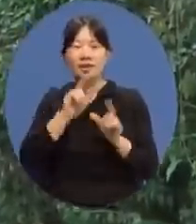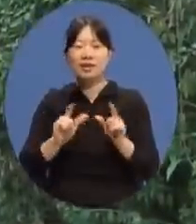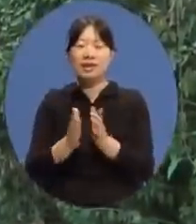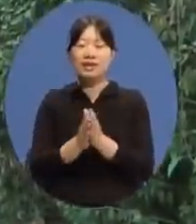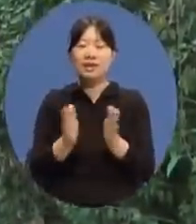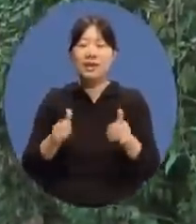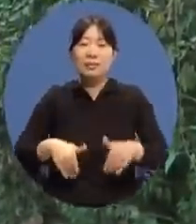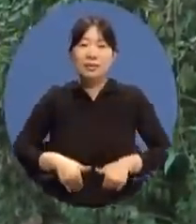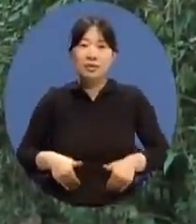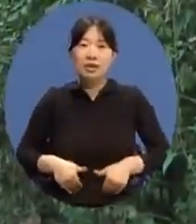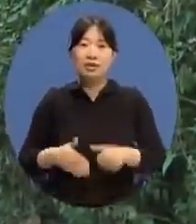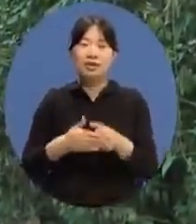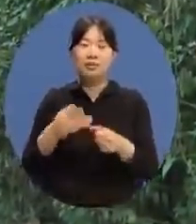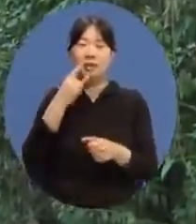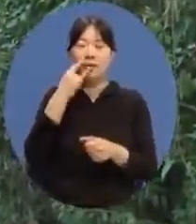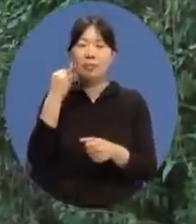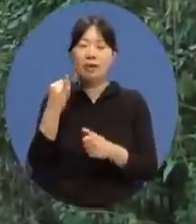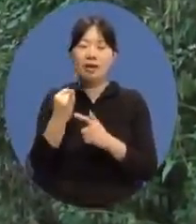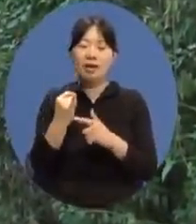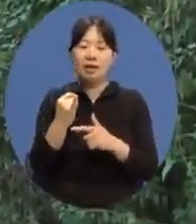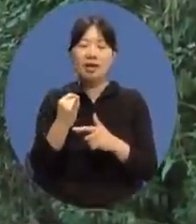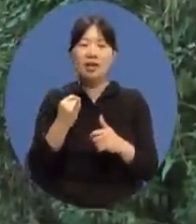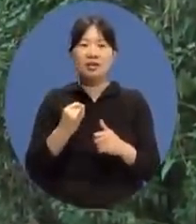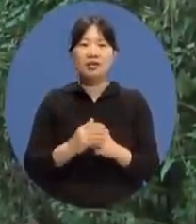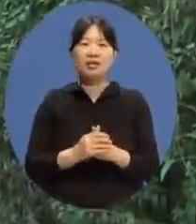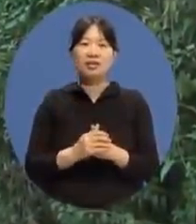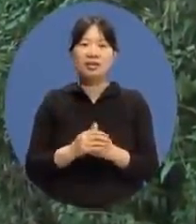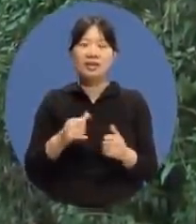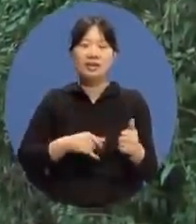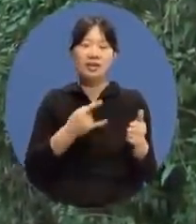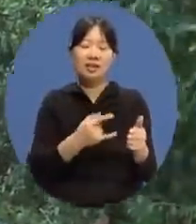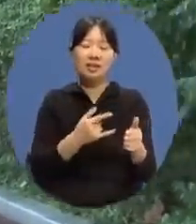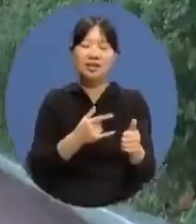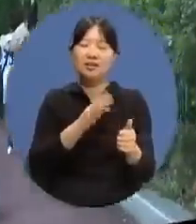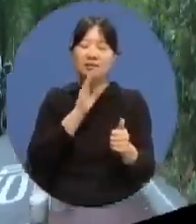시작해야 하는 상준이와 엄마에겐 더없이 소중한 시간입니다.